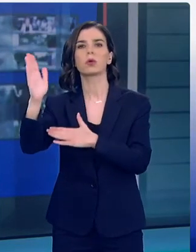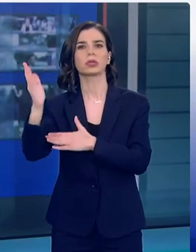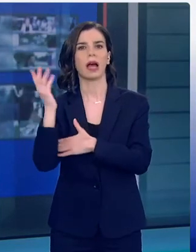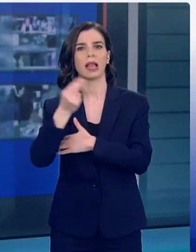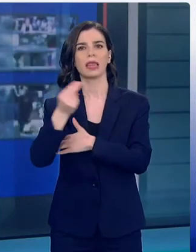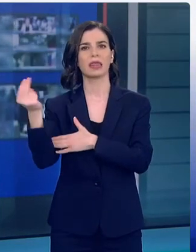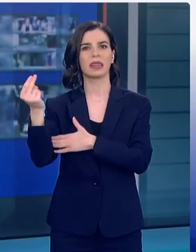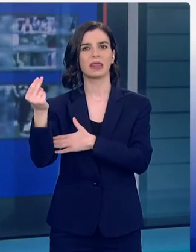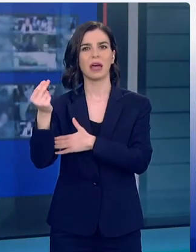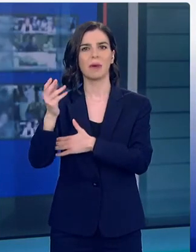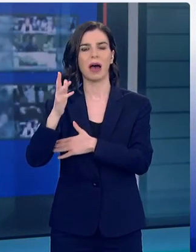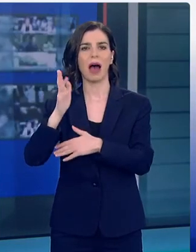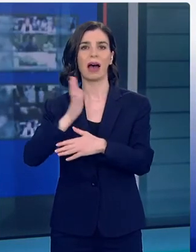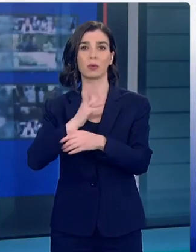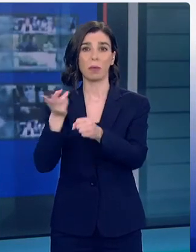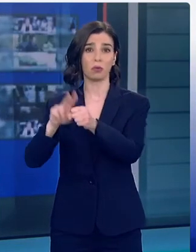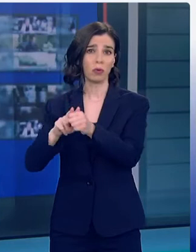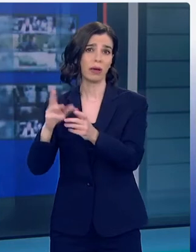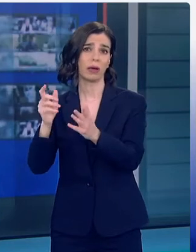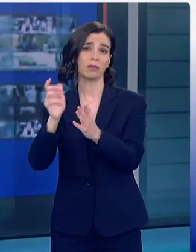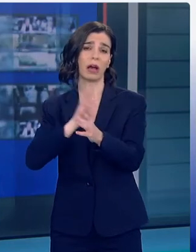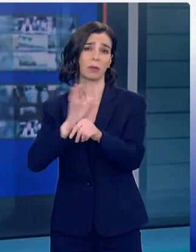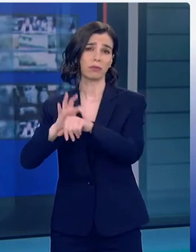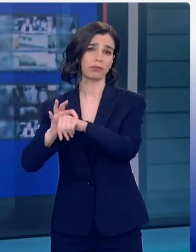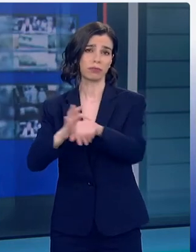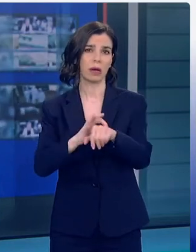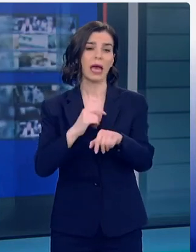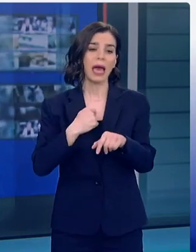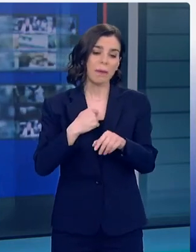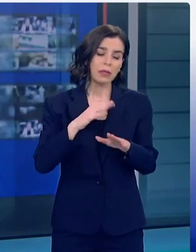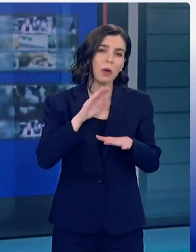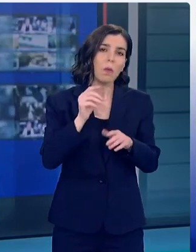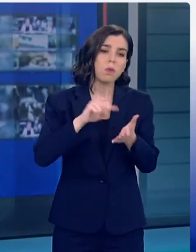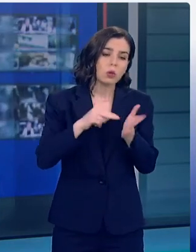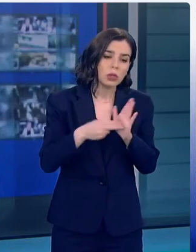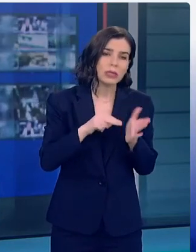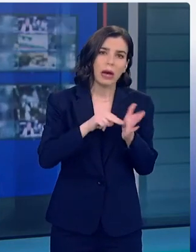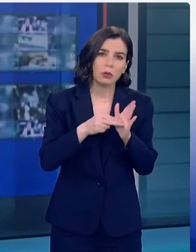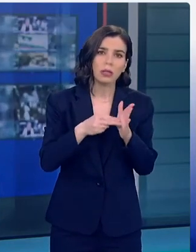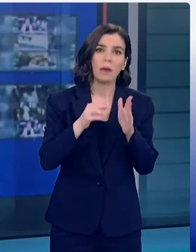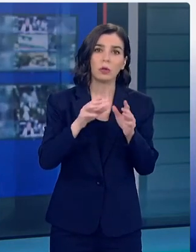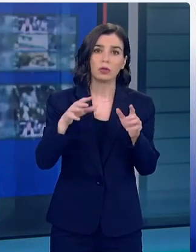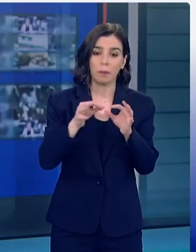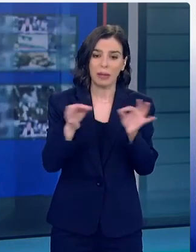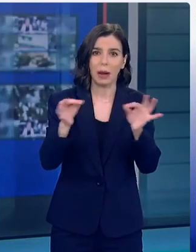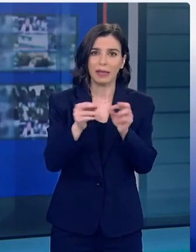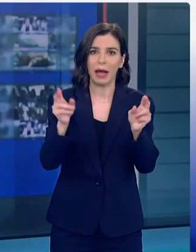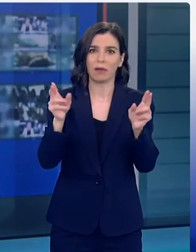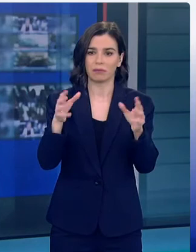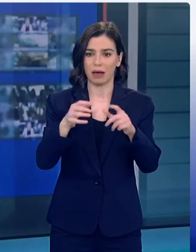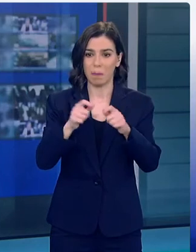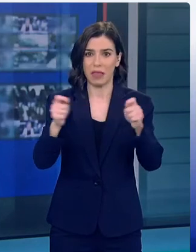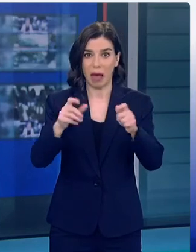αφορά τους αριθμούς που καταγράφουν. Εμείς πάμε προσεκτικά όπως πήγαμε βήμα-βήμα. Στο κλείσμα, έτσι θα πάμε και στο άνοιγμα. Αλλά